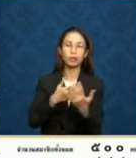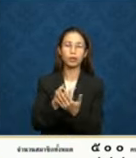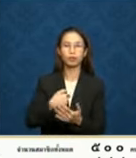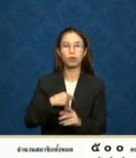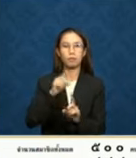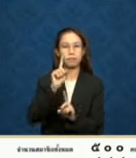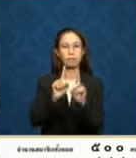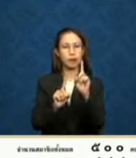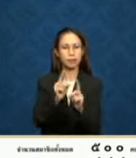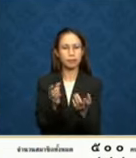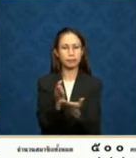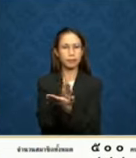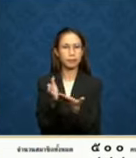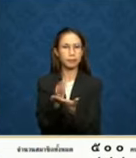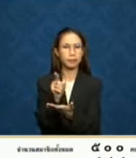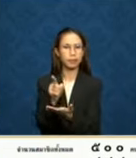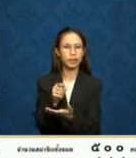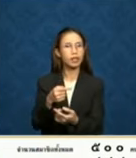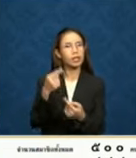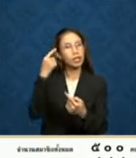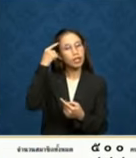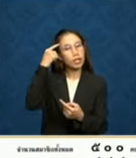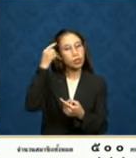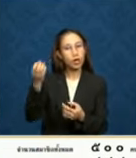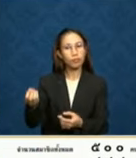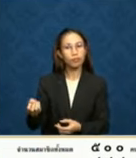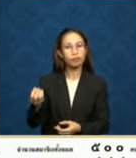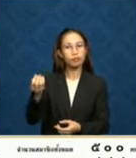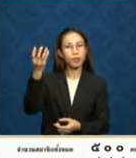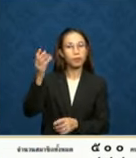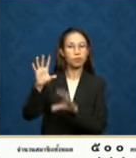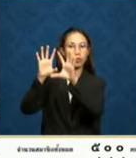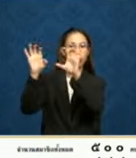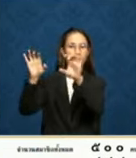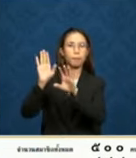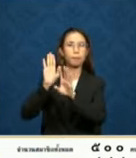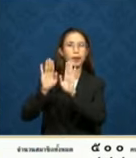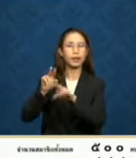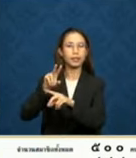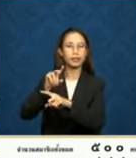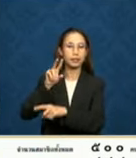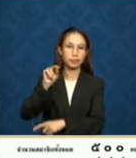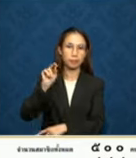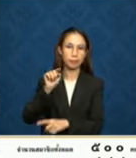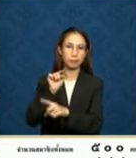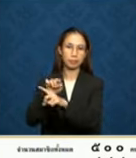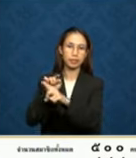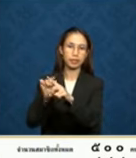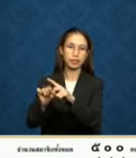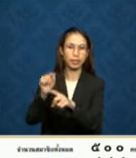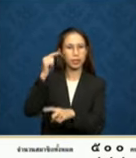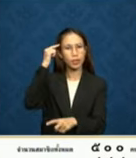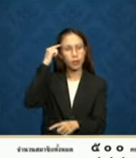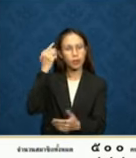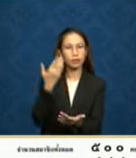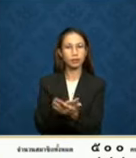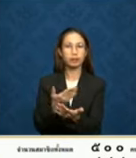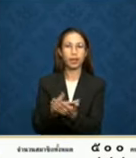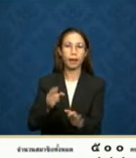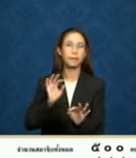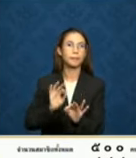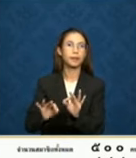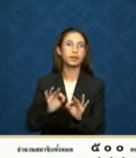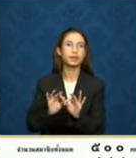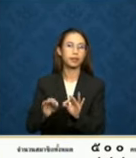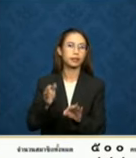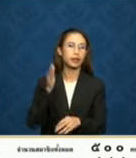เมินว่จัดแบบนี้ เราจะขึ้น Public Cloud ได้แคเราๆ 30%ซึ่งกจะไม่ได้ช่วยเรื่องการประหยาติงบปมาณในระยะยาวอย